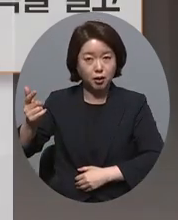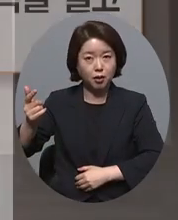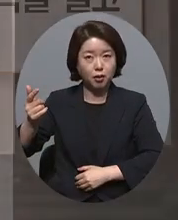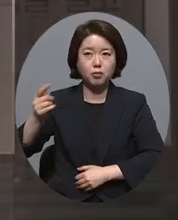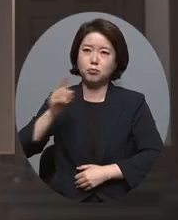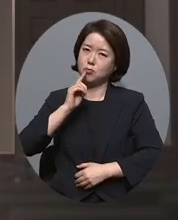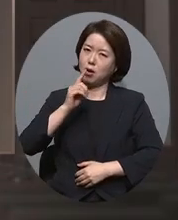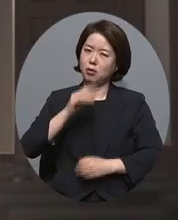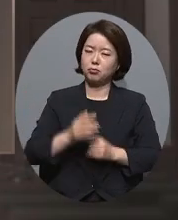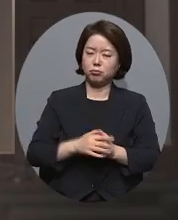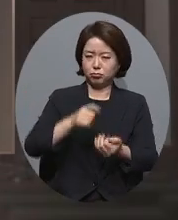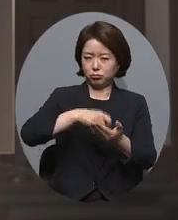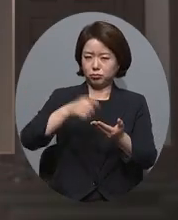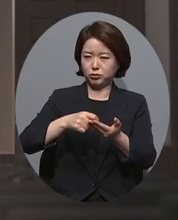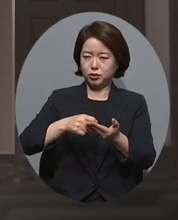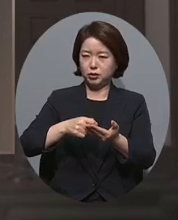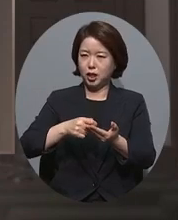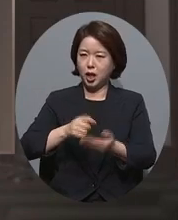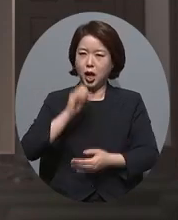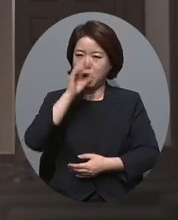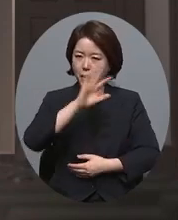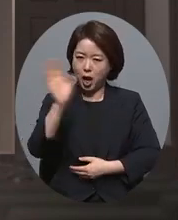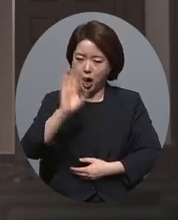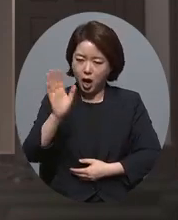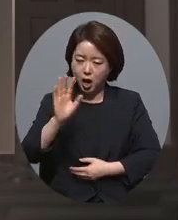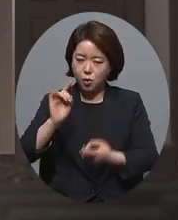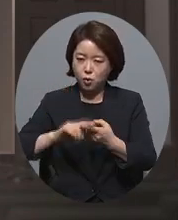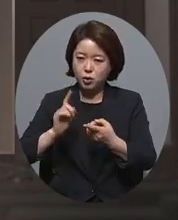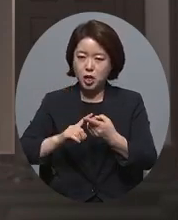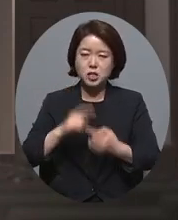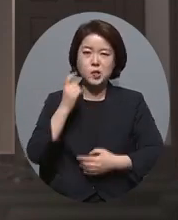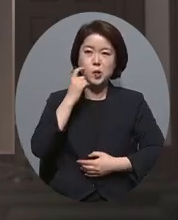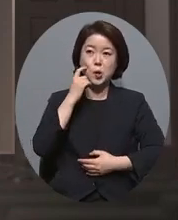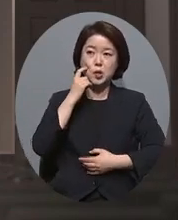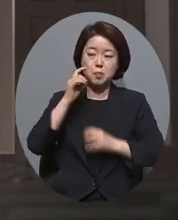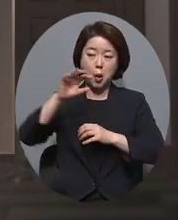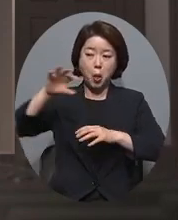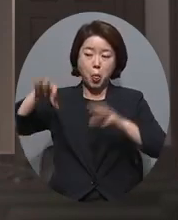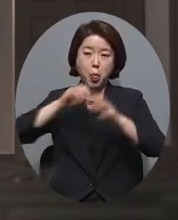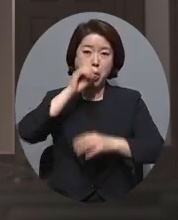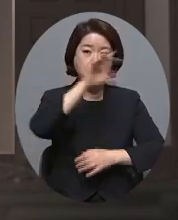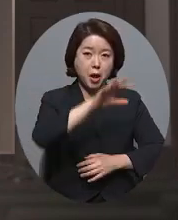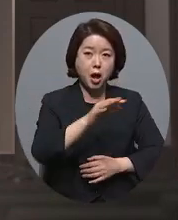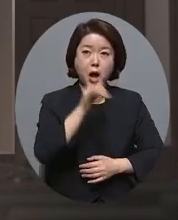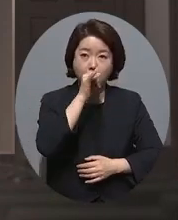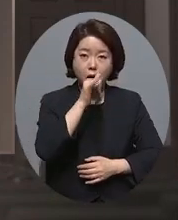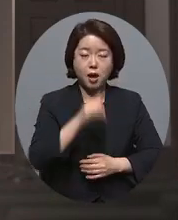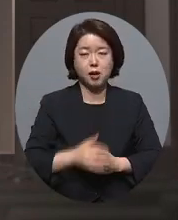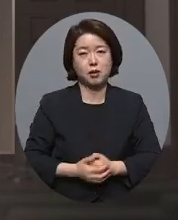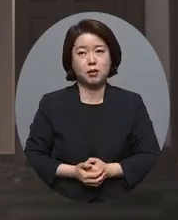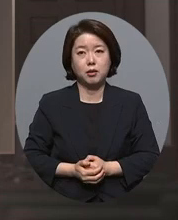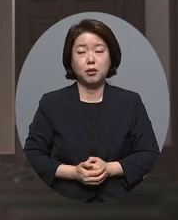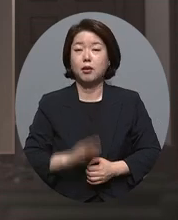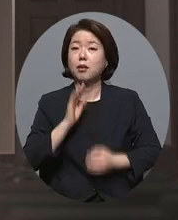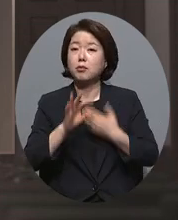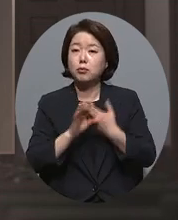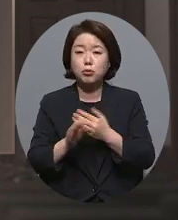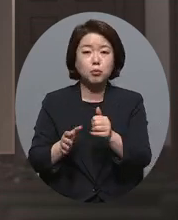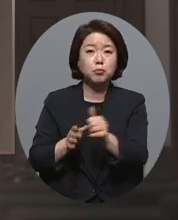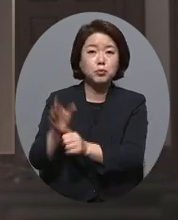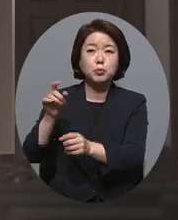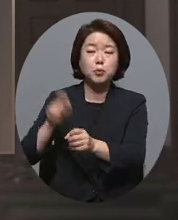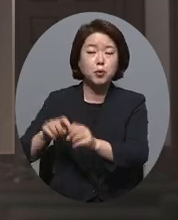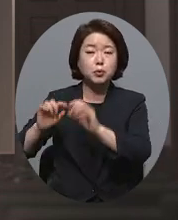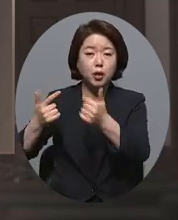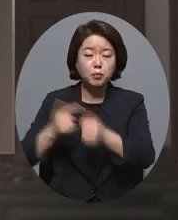자 기자가 하지 않은 말을 했다고 제가 우연히 얘기를 했어요 얘기를 했는데 그렇게 비방 목적이